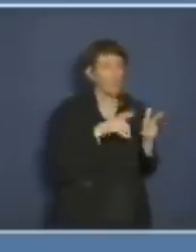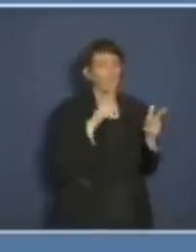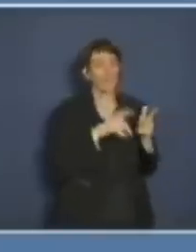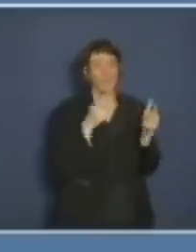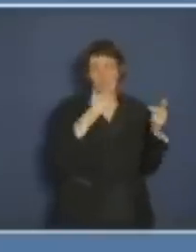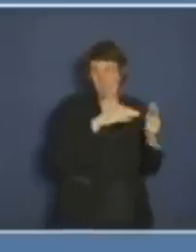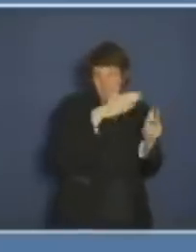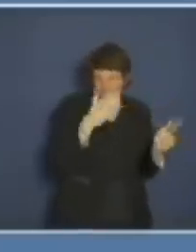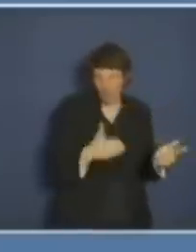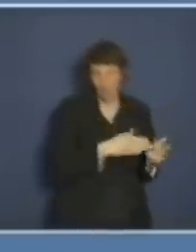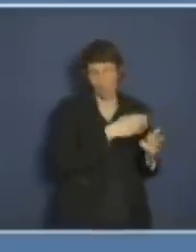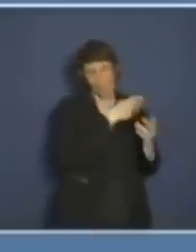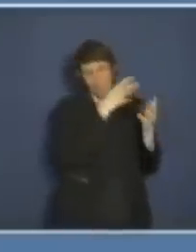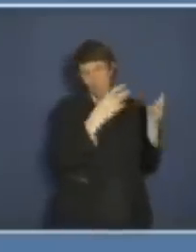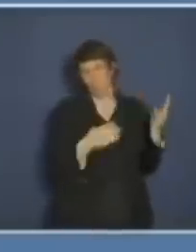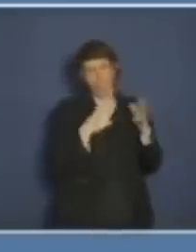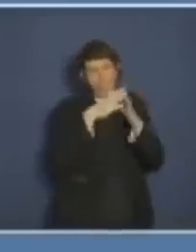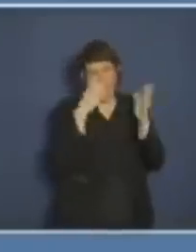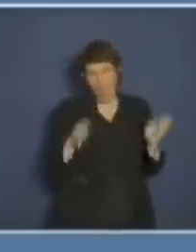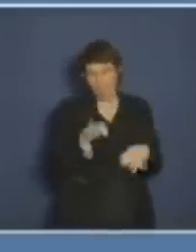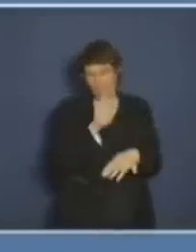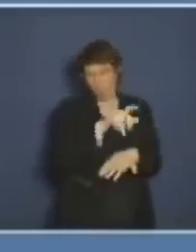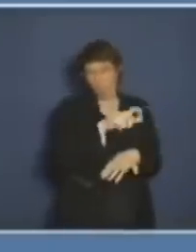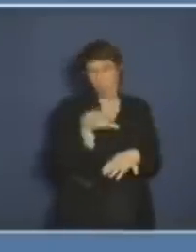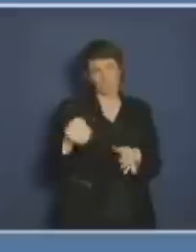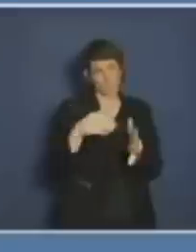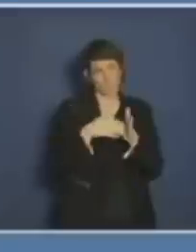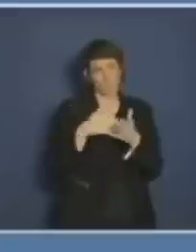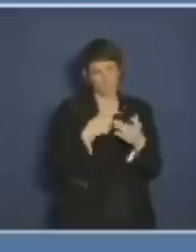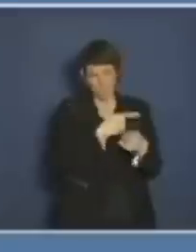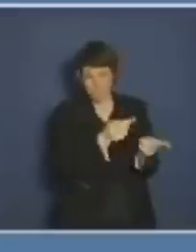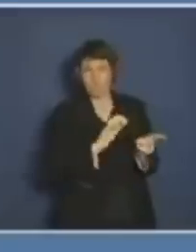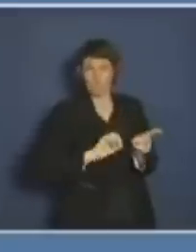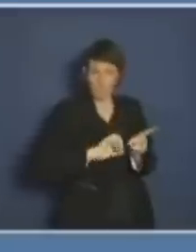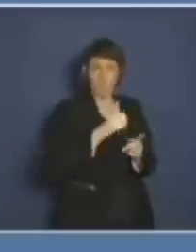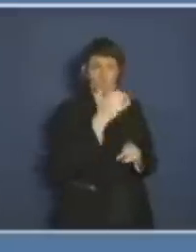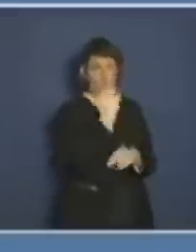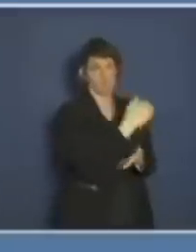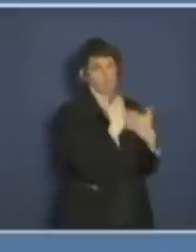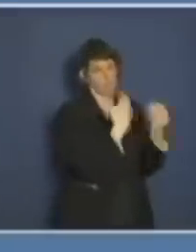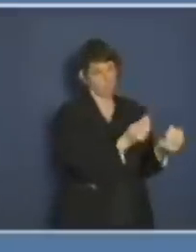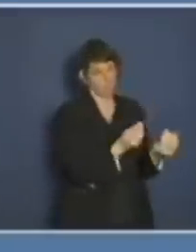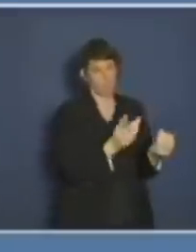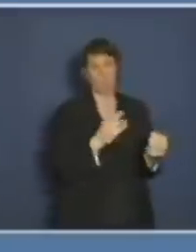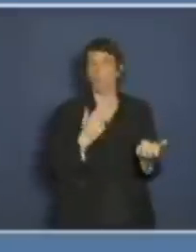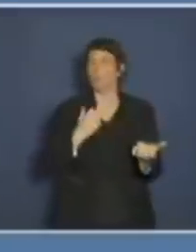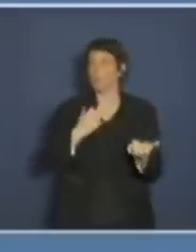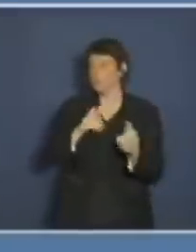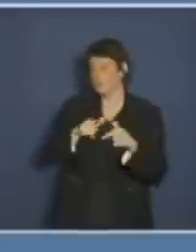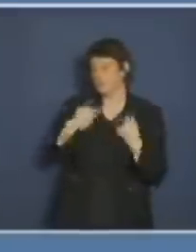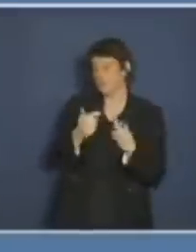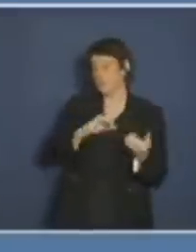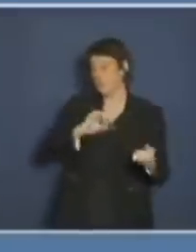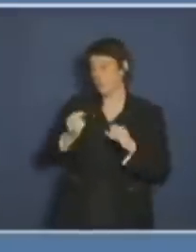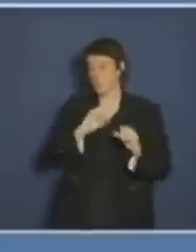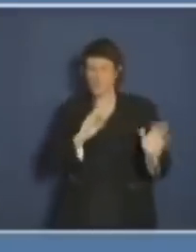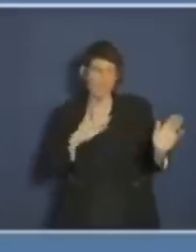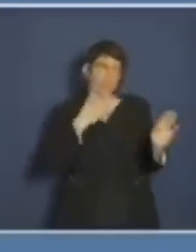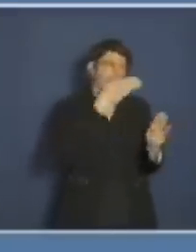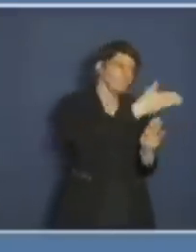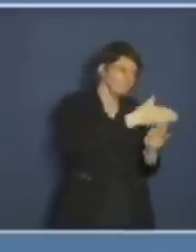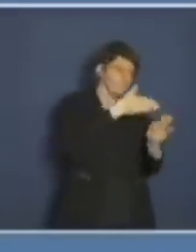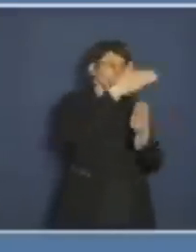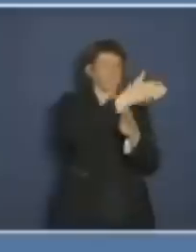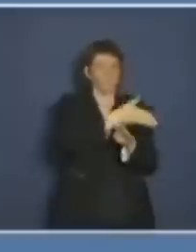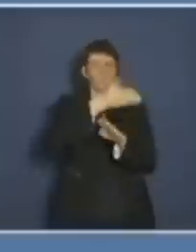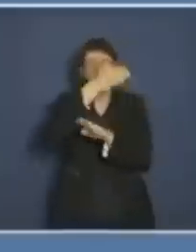in Heimen für Menschen mit Behinderungen. Es sind mobile Teams zu diesen Menschen gegangen und